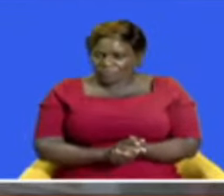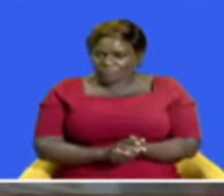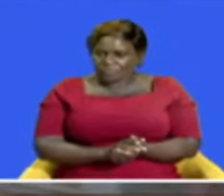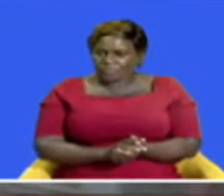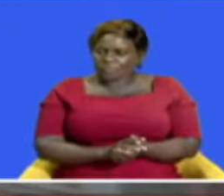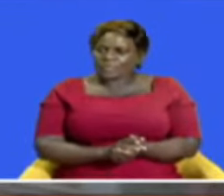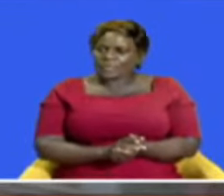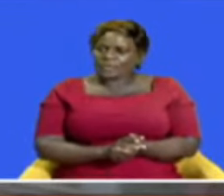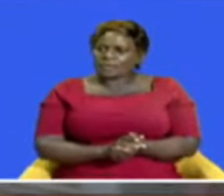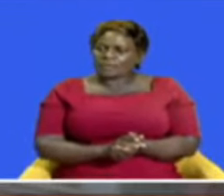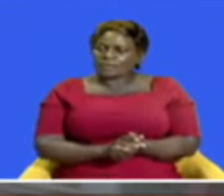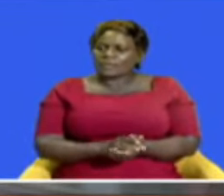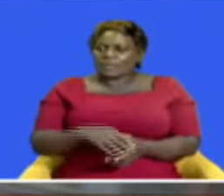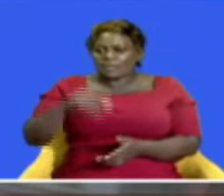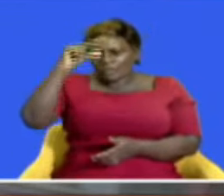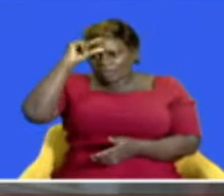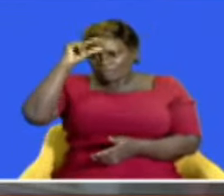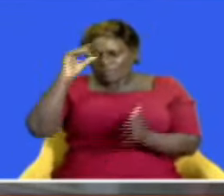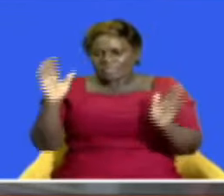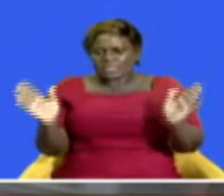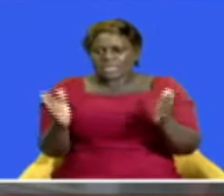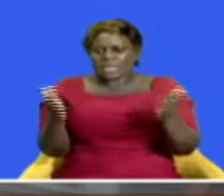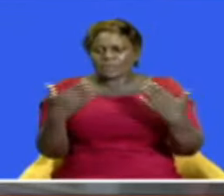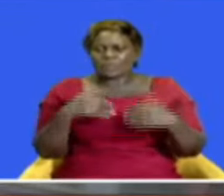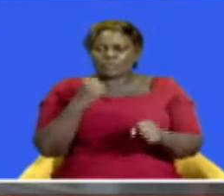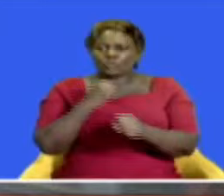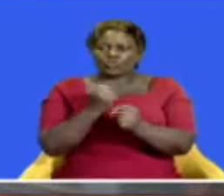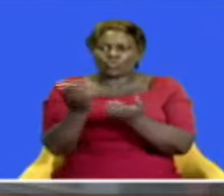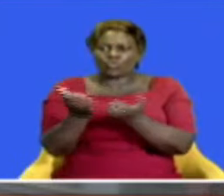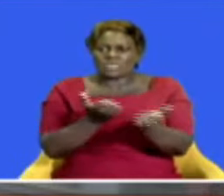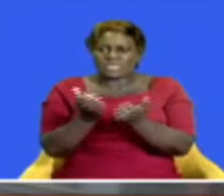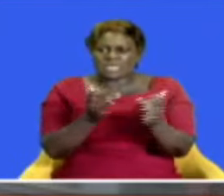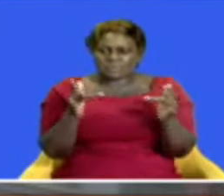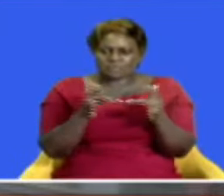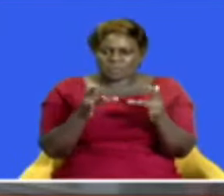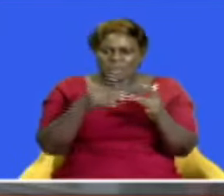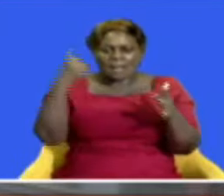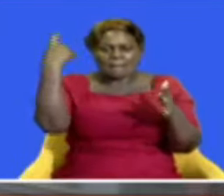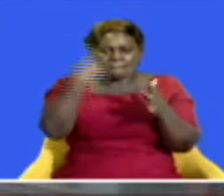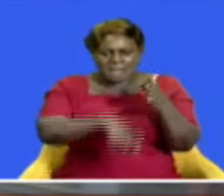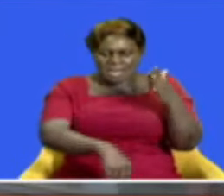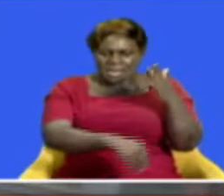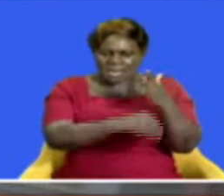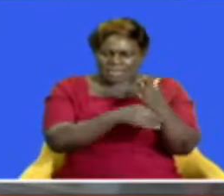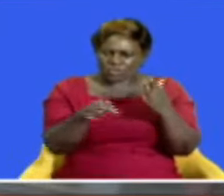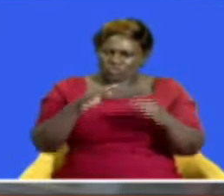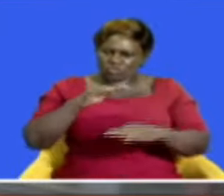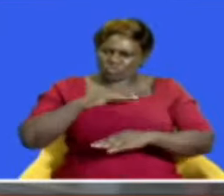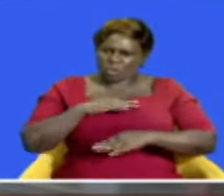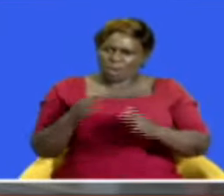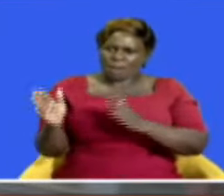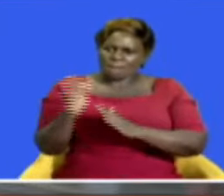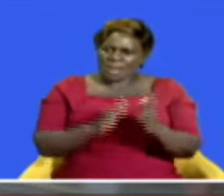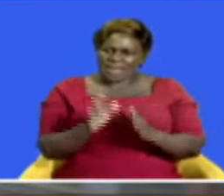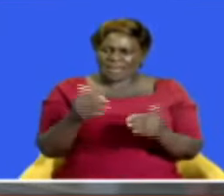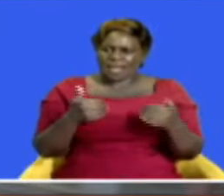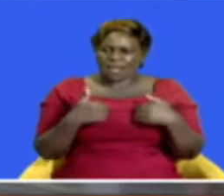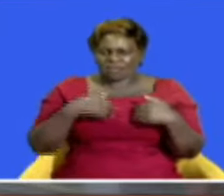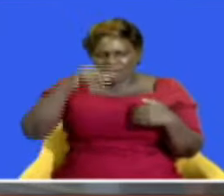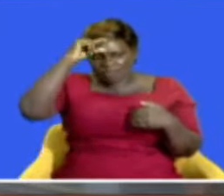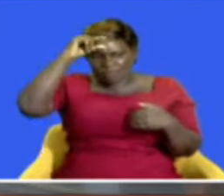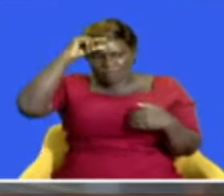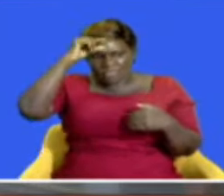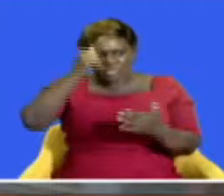tukifunga, serikali inahimiza wengi wafanye biashara kupitia mitandao, ushuru ndio huu umeongezwa. Umeridhika na mikakati ambayo umewekwa na